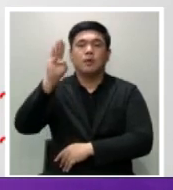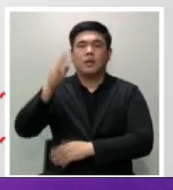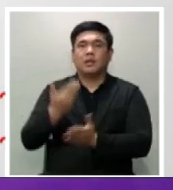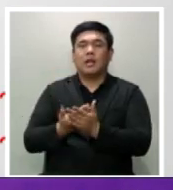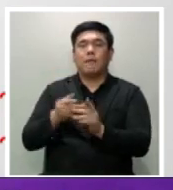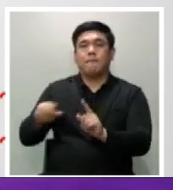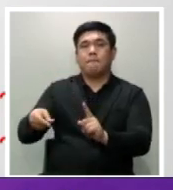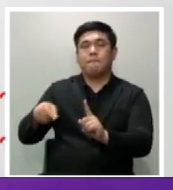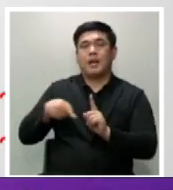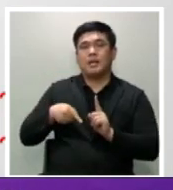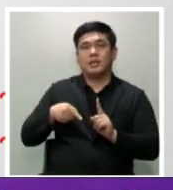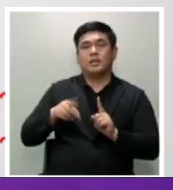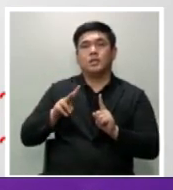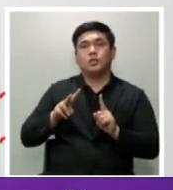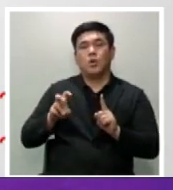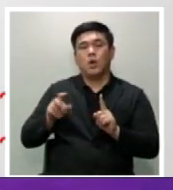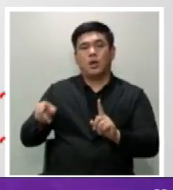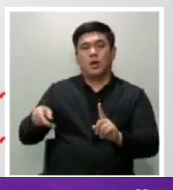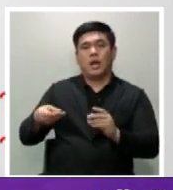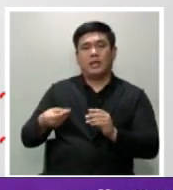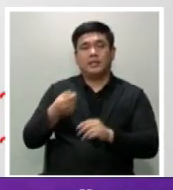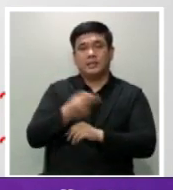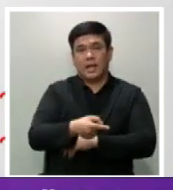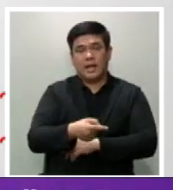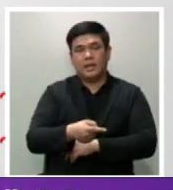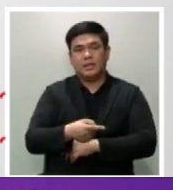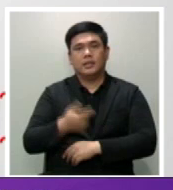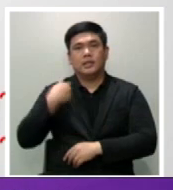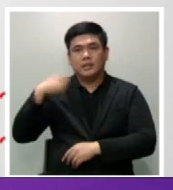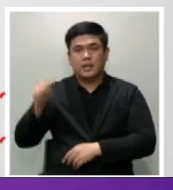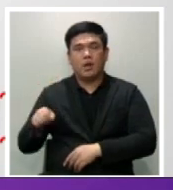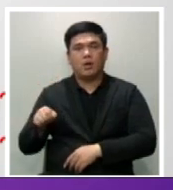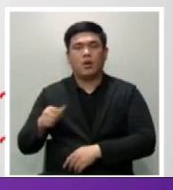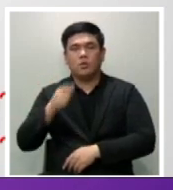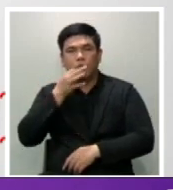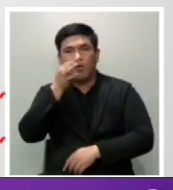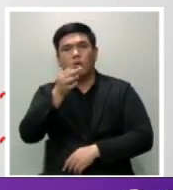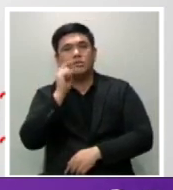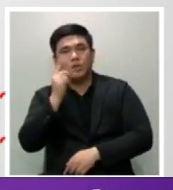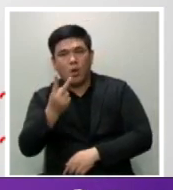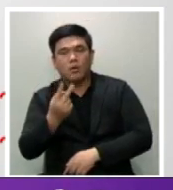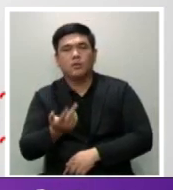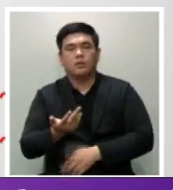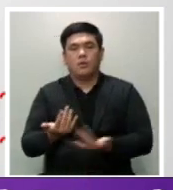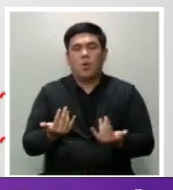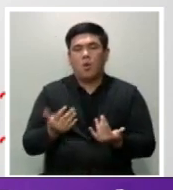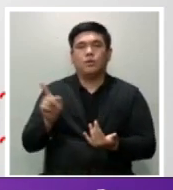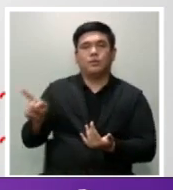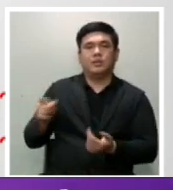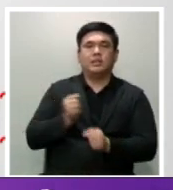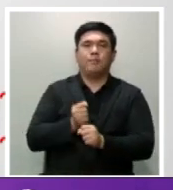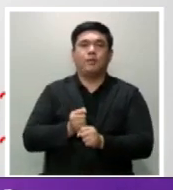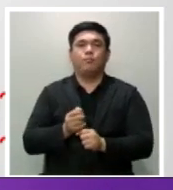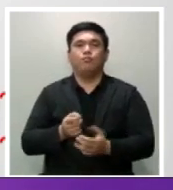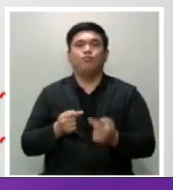งิน 1,225 ล้านบาทไปวางศาลแล้วแต่เขาจะอุทธรณ์ก็ช่างเขาขณะนี้ยังไม่มีใครยื่นอุ